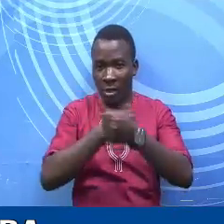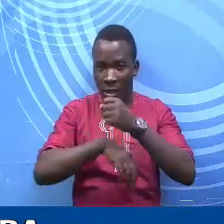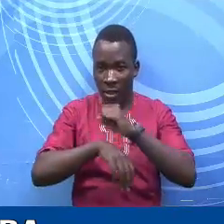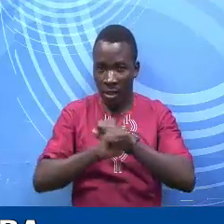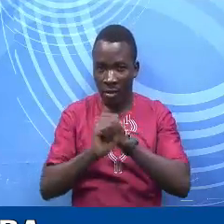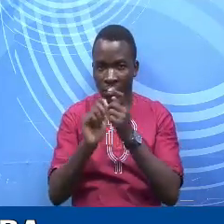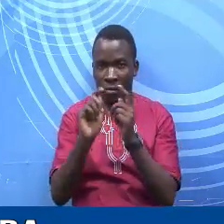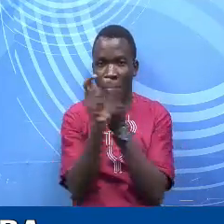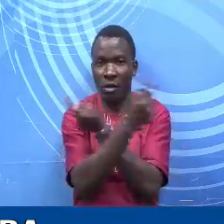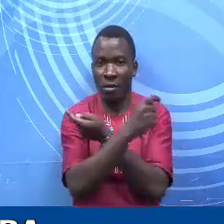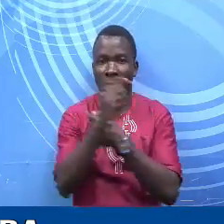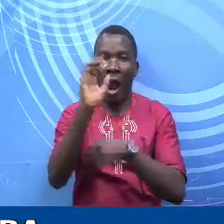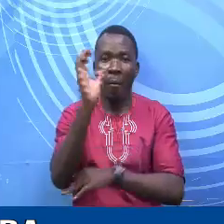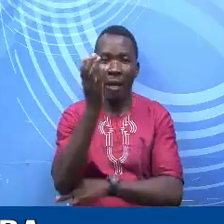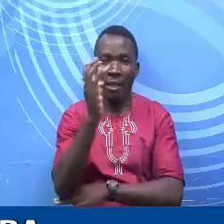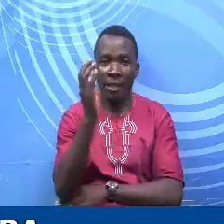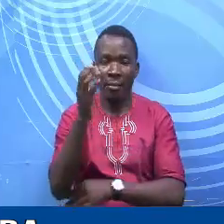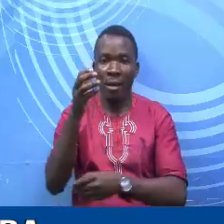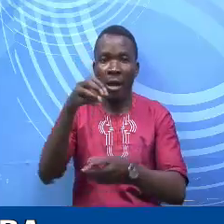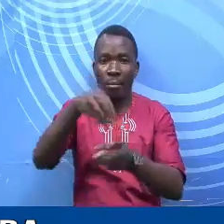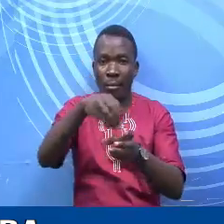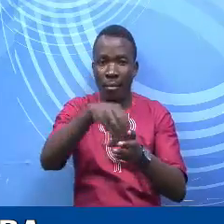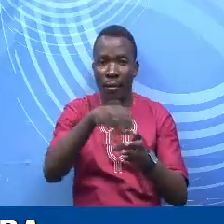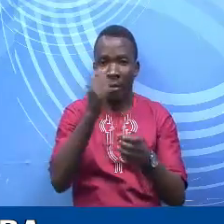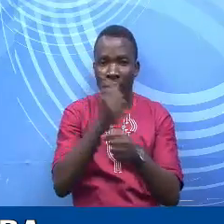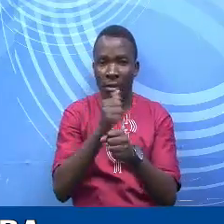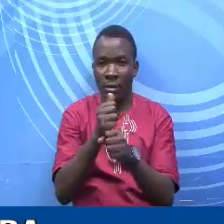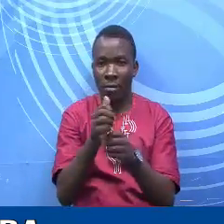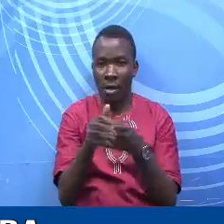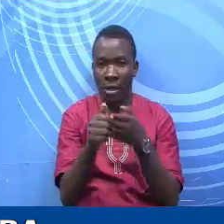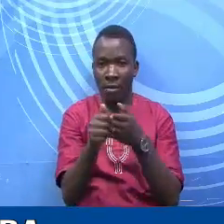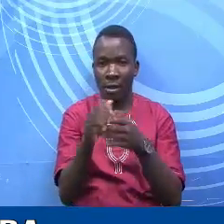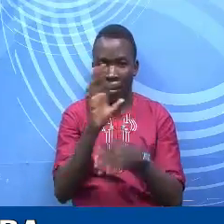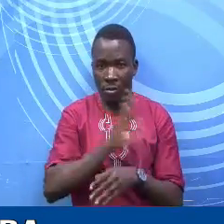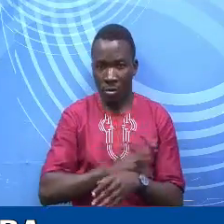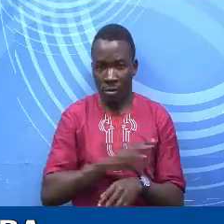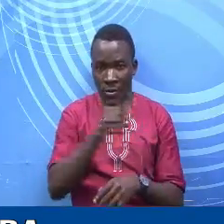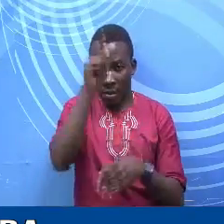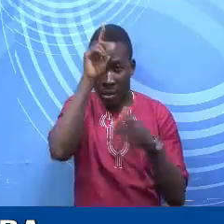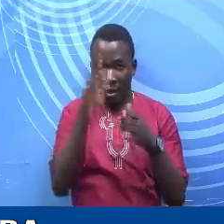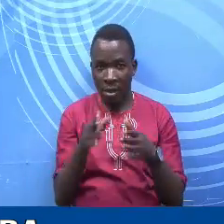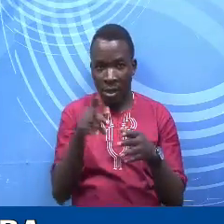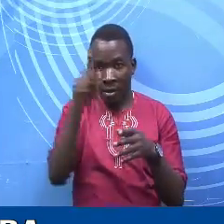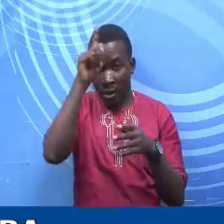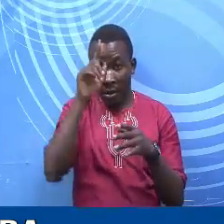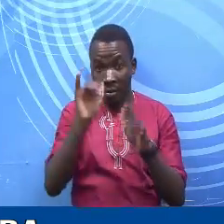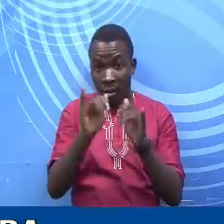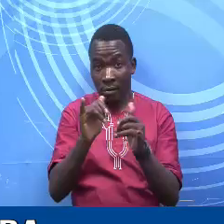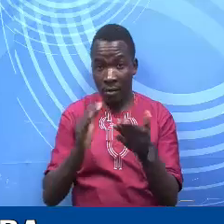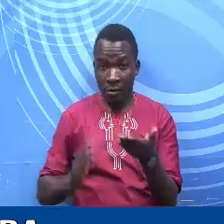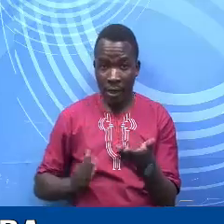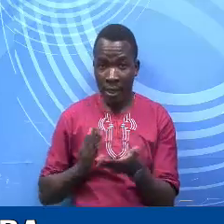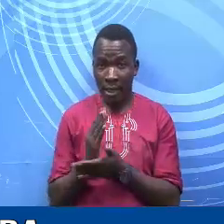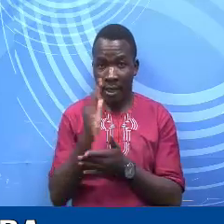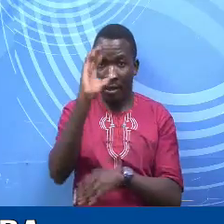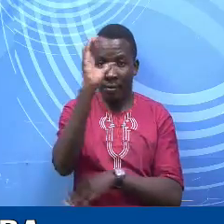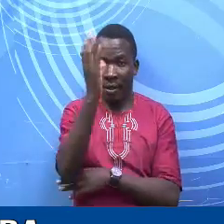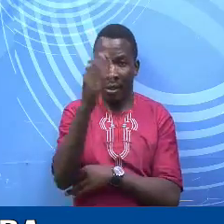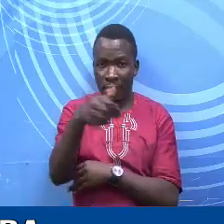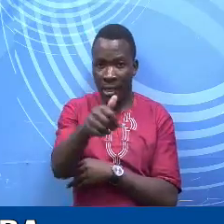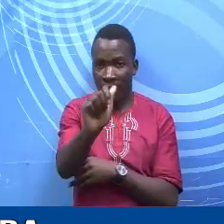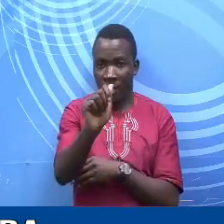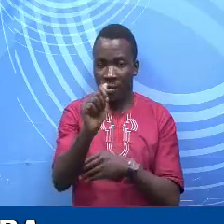gusazura amashyamba, aho bikorwa n'abayobozi ku nyungu z'abaturage, kandi ngo abaturage bakagumana uburenganzira ku mashyamba yabo. Ibi